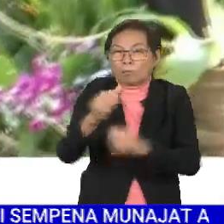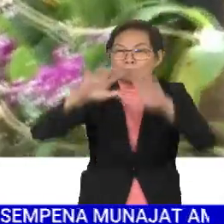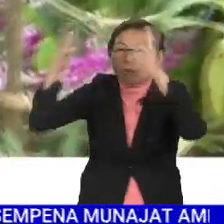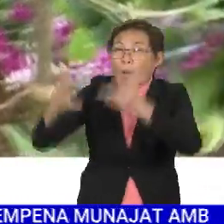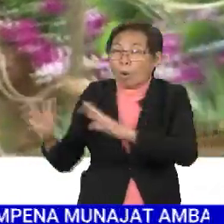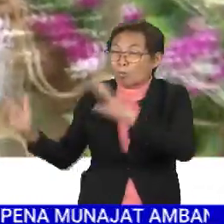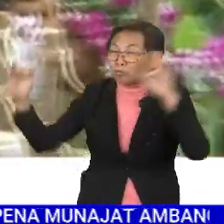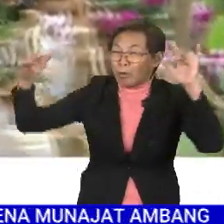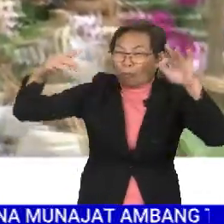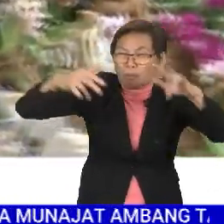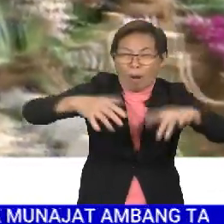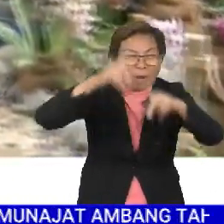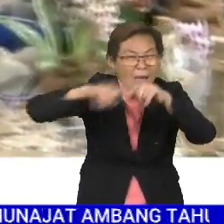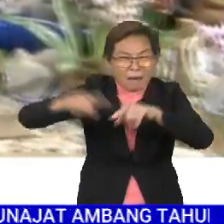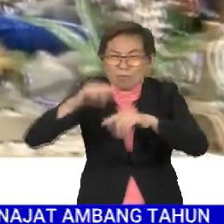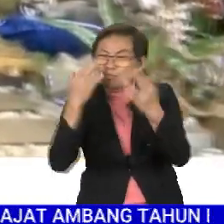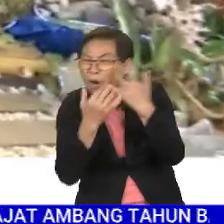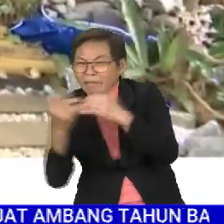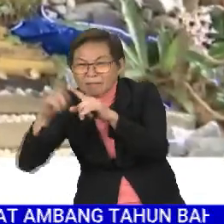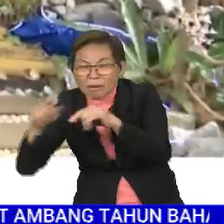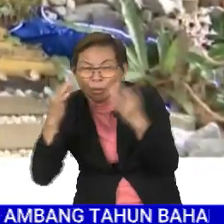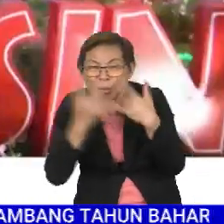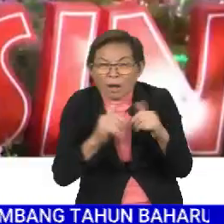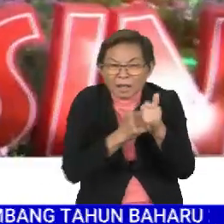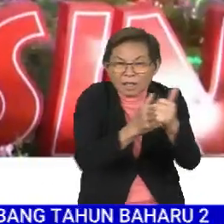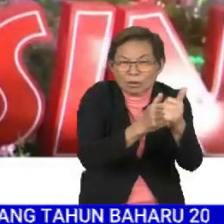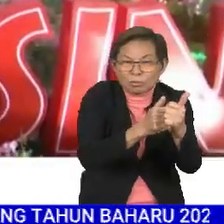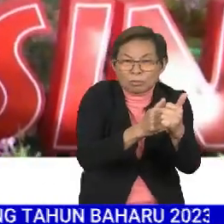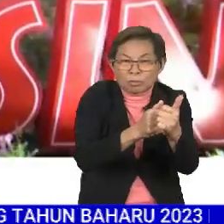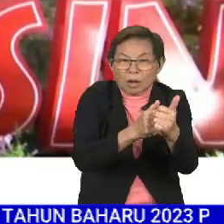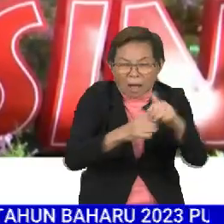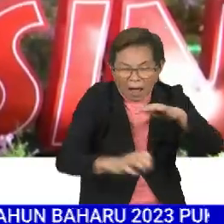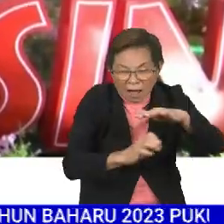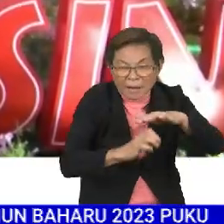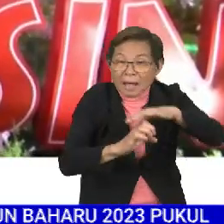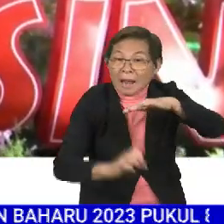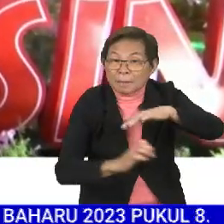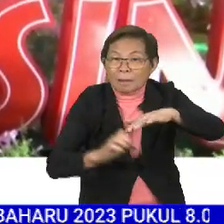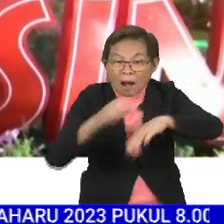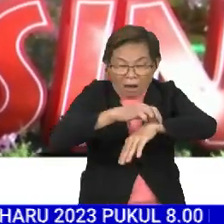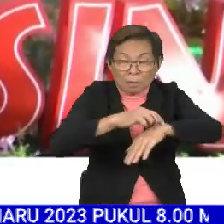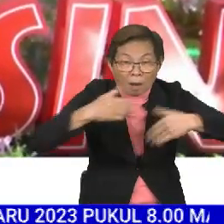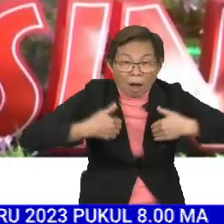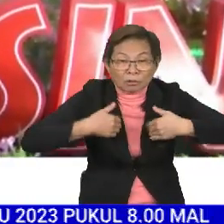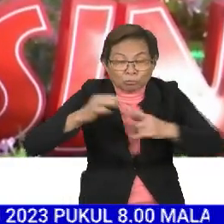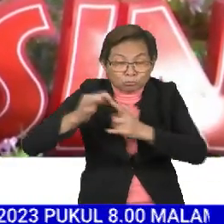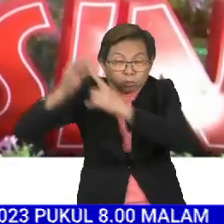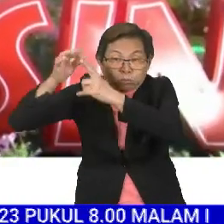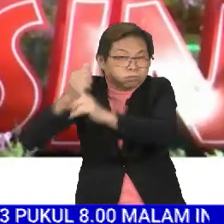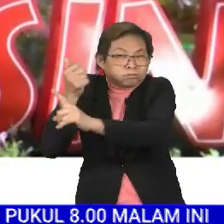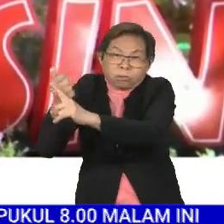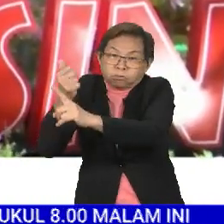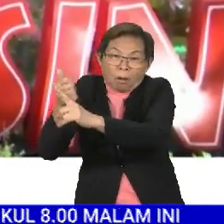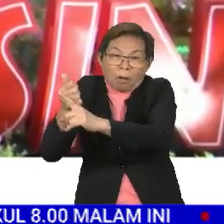menghimpunkan berbagai variasi warna mengikut komponen ditetapkan selain elemen alam semenjak yang mempunyai keunikannya